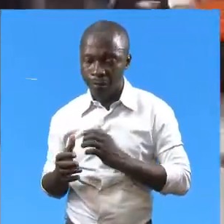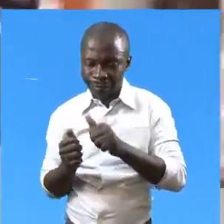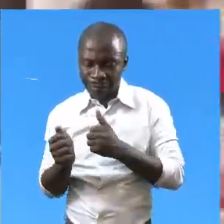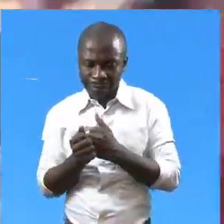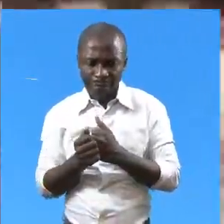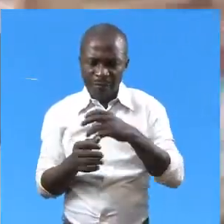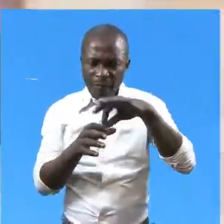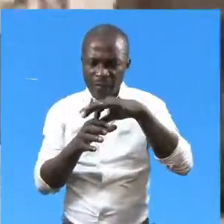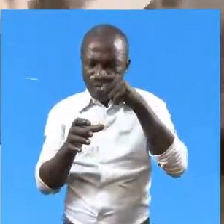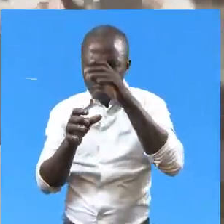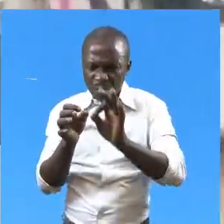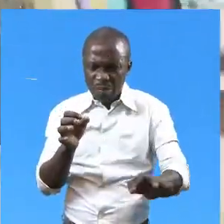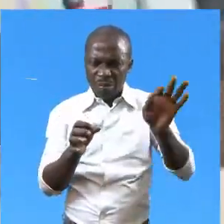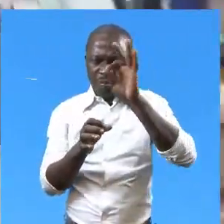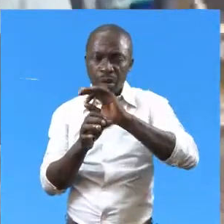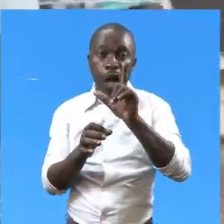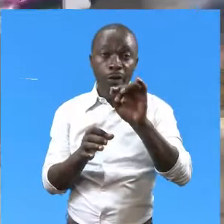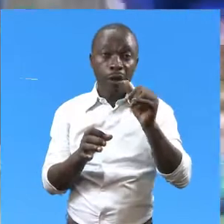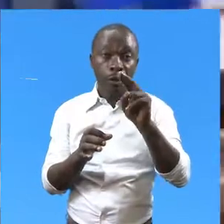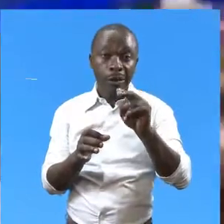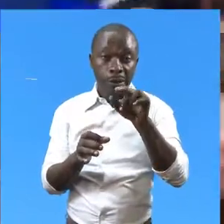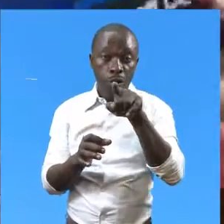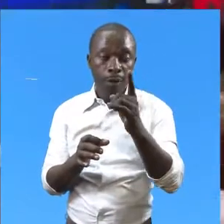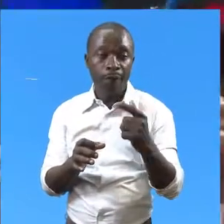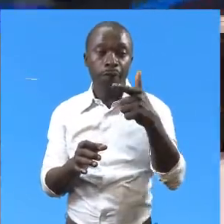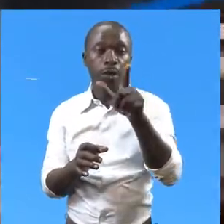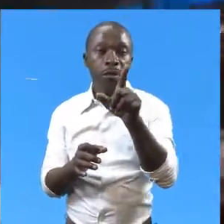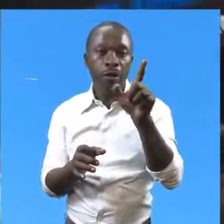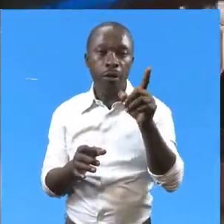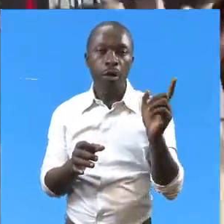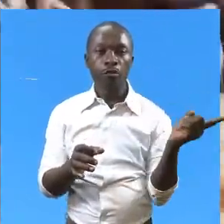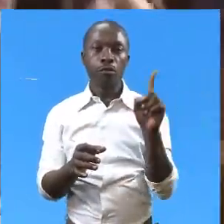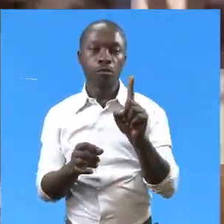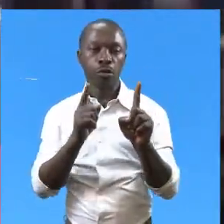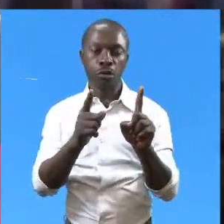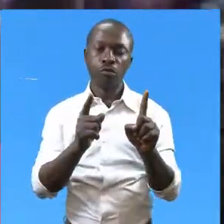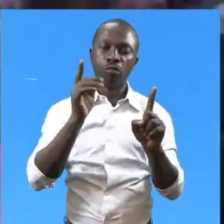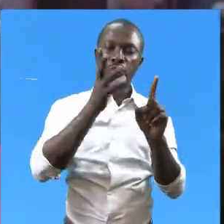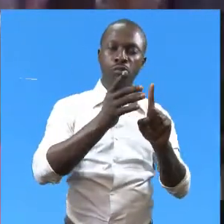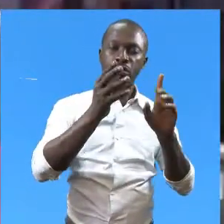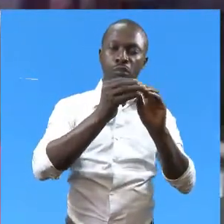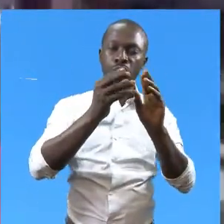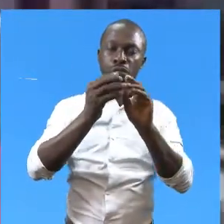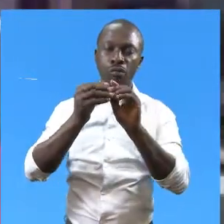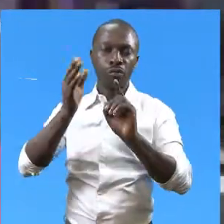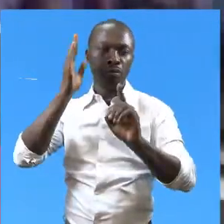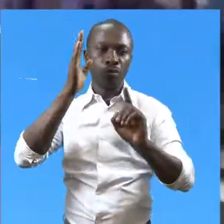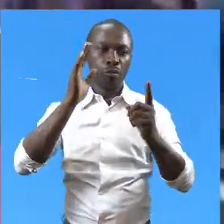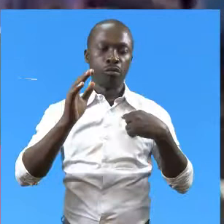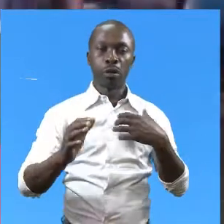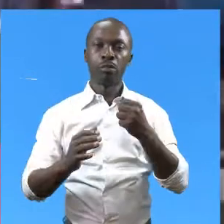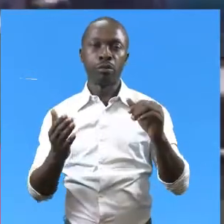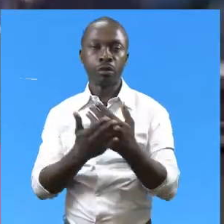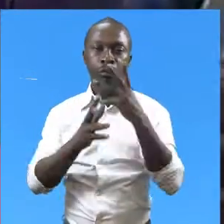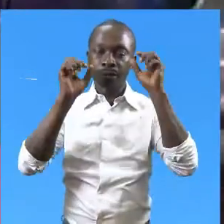le président en décembre prochain et le 20 janvier 2021, il prêtera ses mains pour ainsi devenir le 46e président des